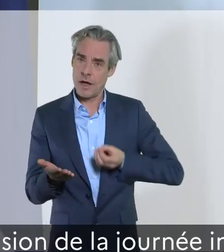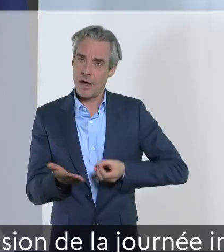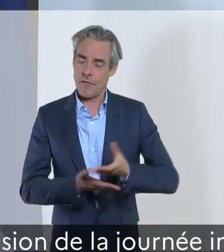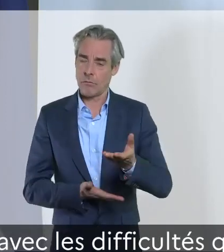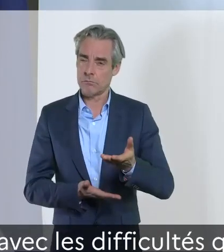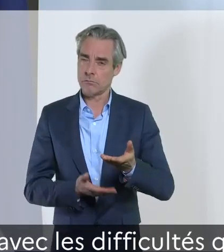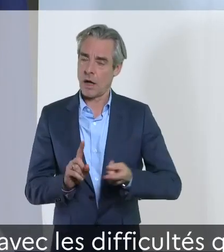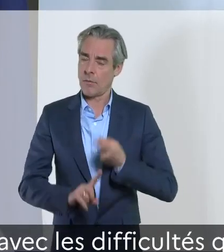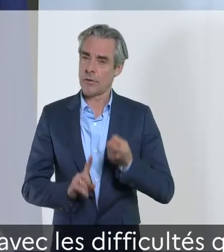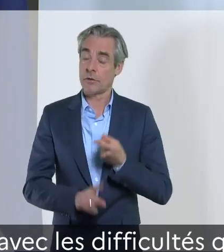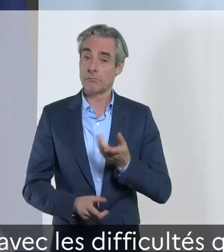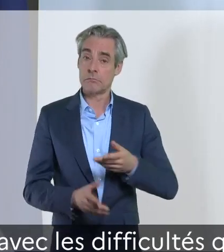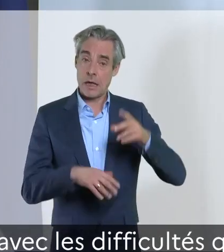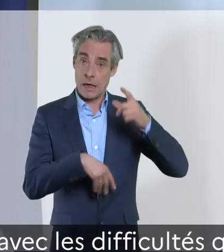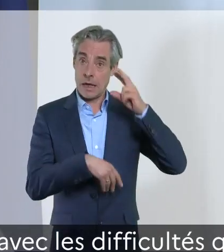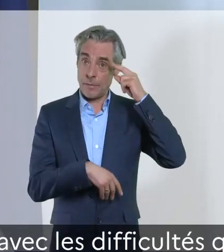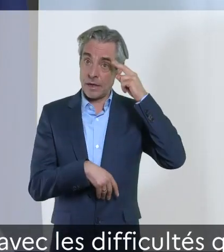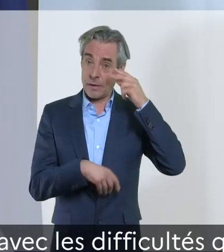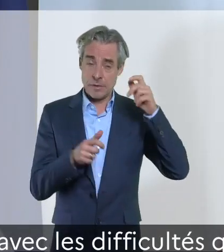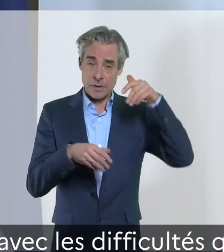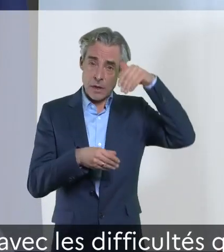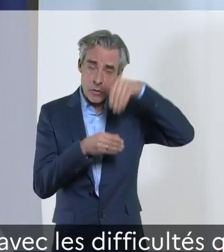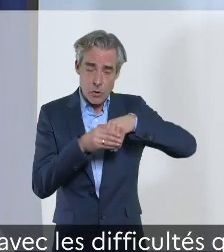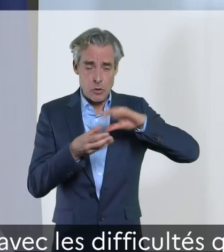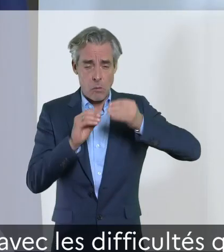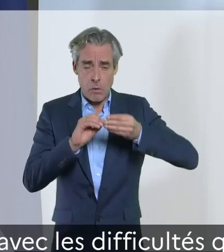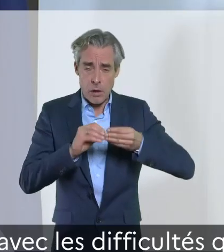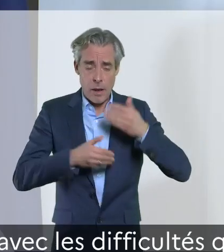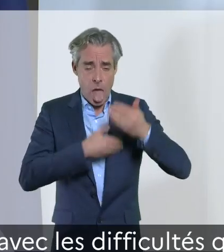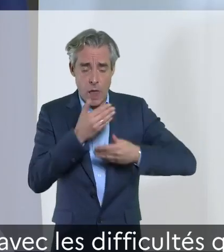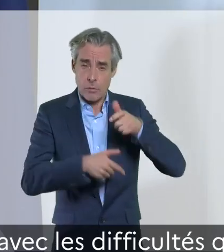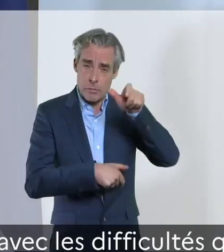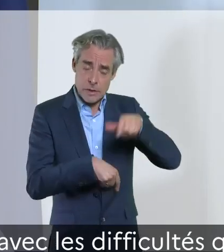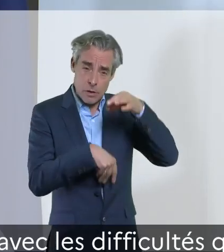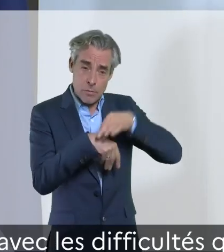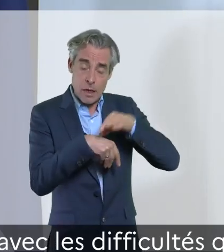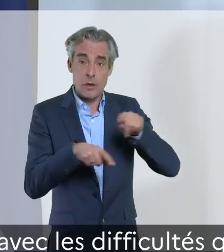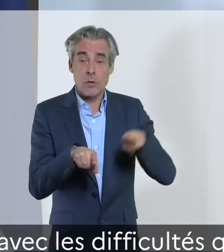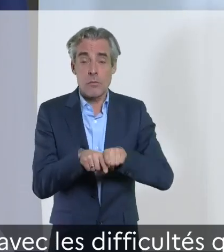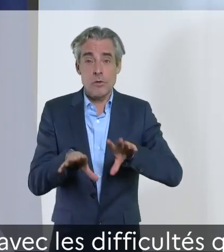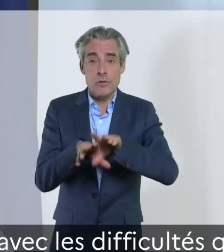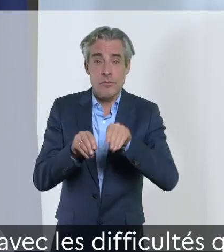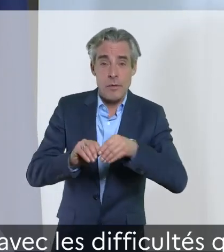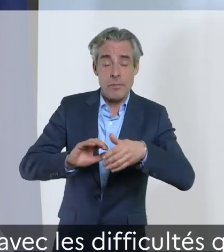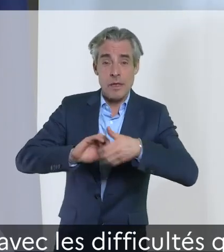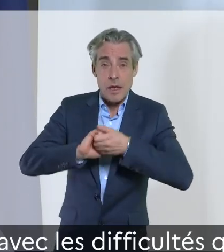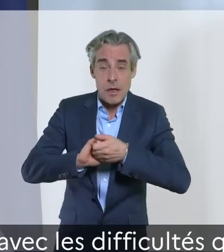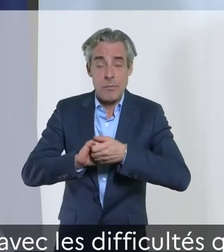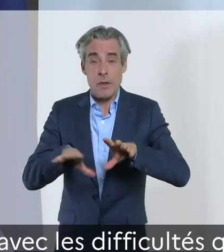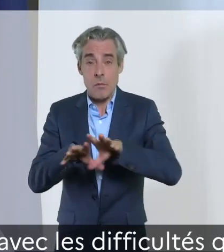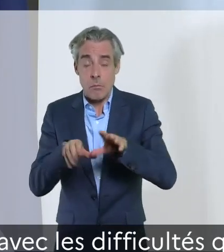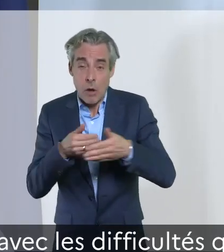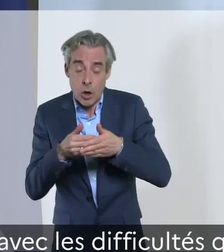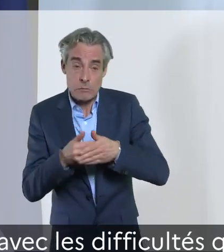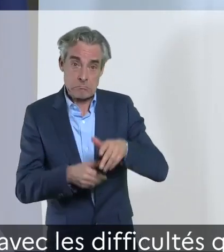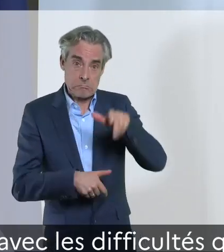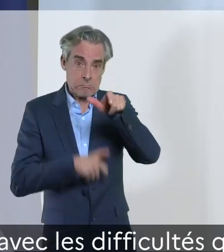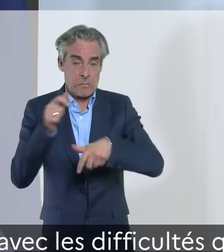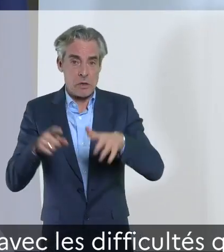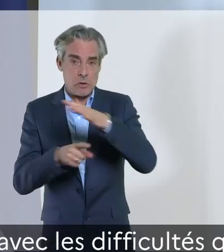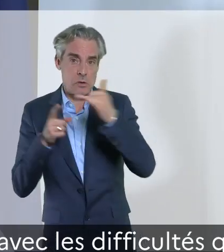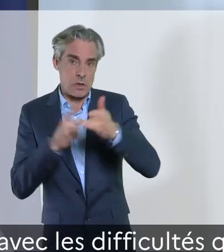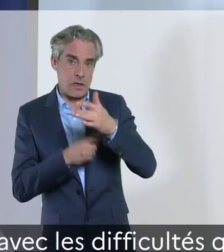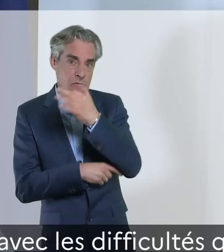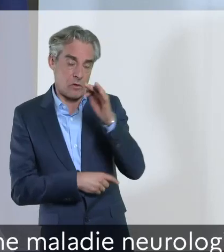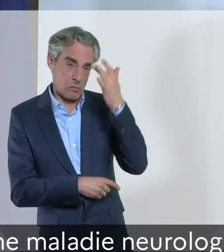un message. L'épilepsie, avec les difficultés qu'elle peut créer pour les malades et leurs proches, reste insuffisamment